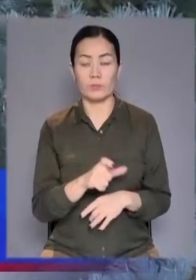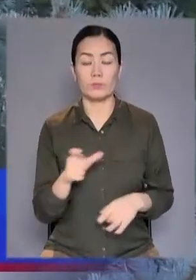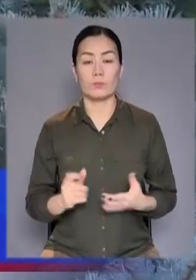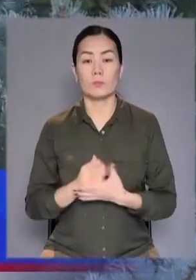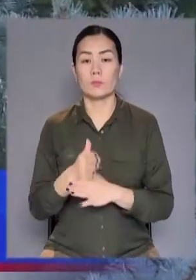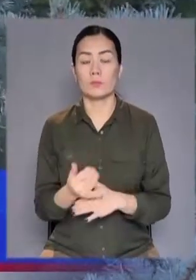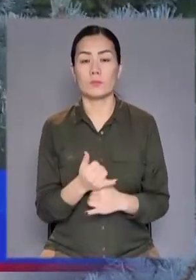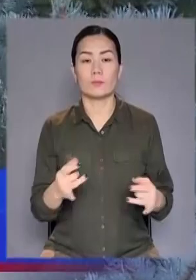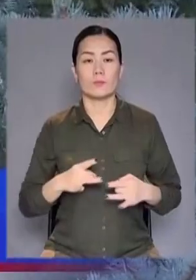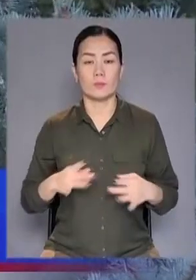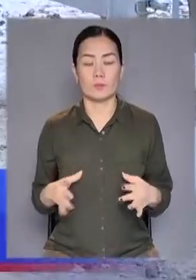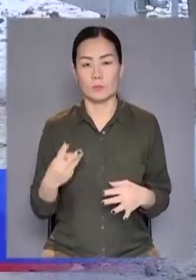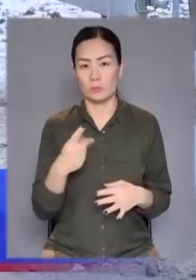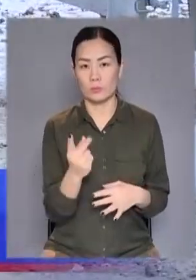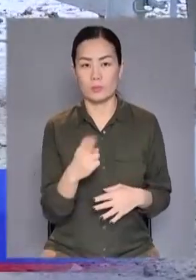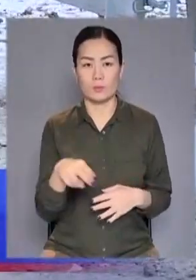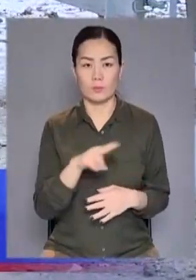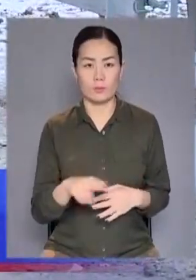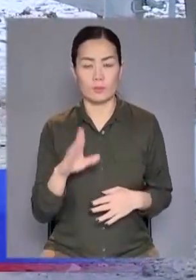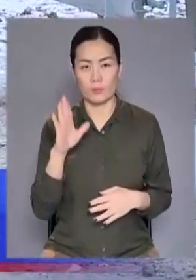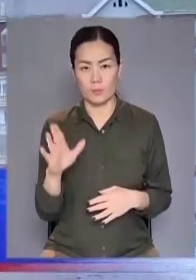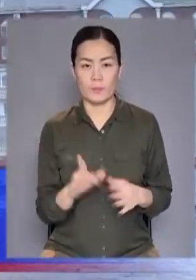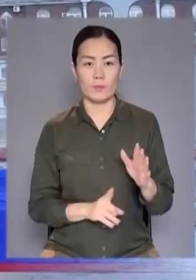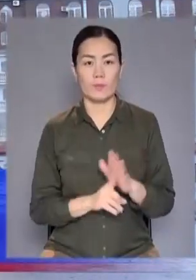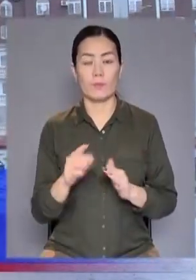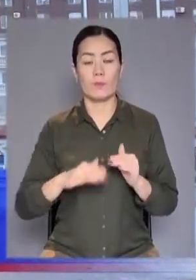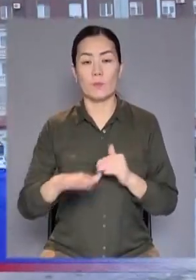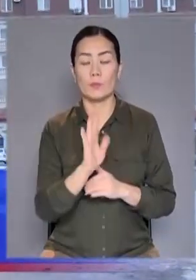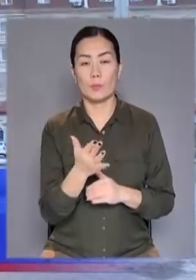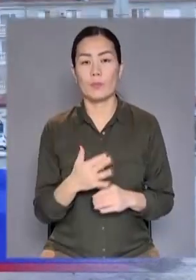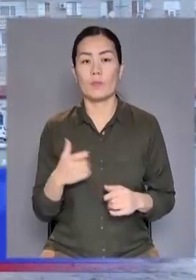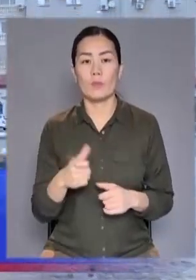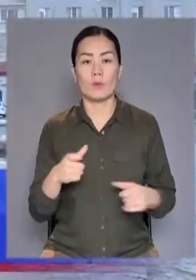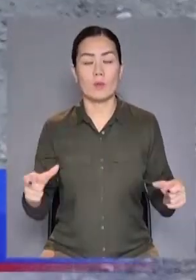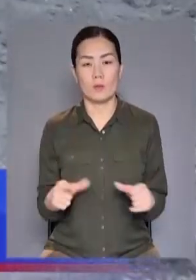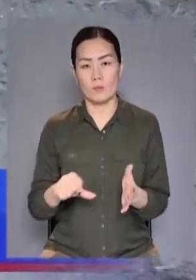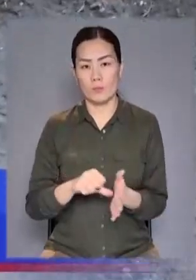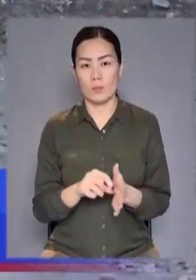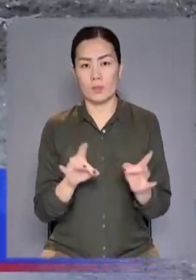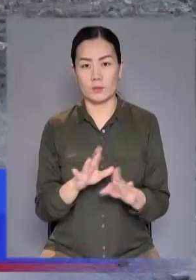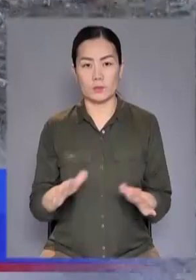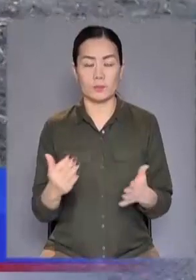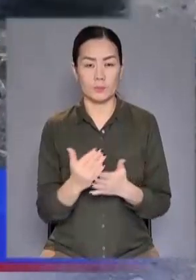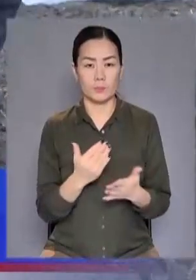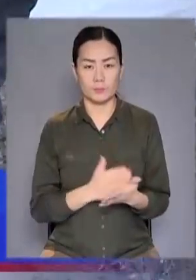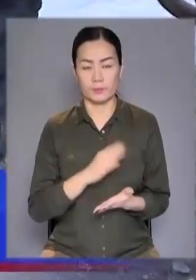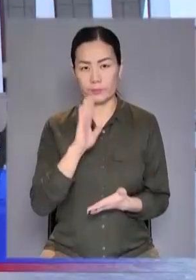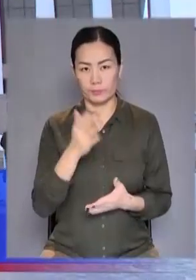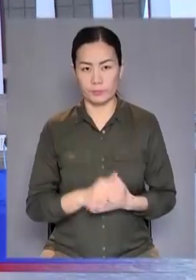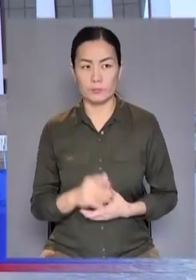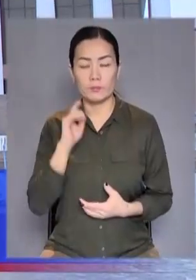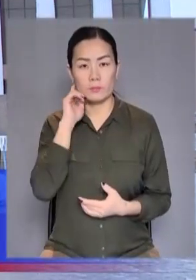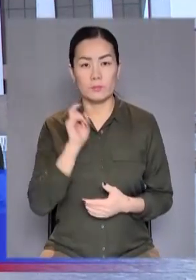мен қонақтарға арналған мерекелік кеш 31 желтоқсан күні басталаңда өтеді. Әрі жергілікті өнерпаздардың қатысуымен концерттік бағдарлама